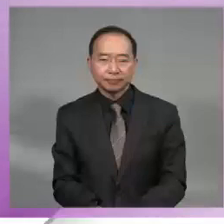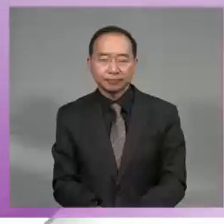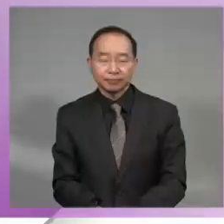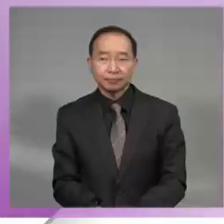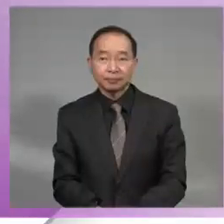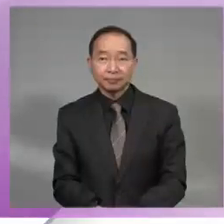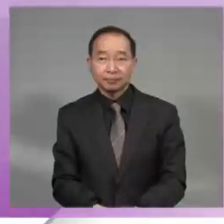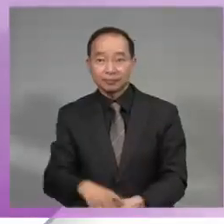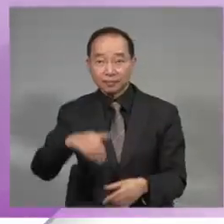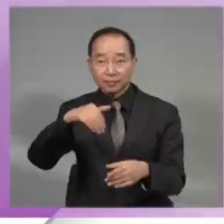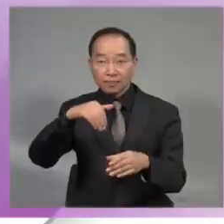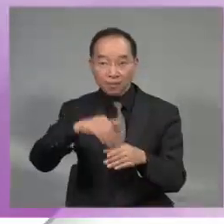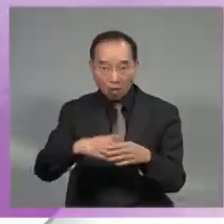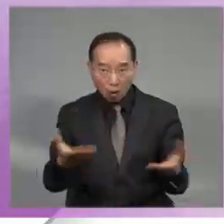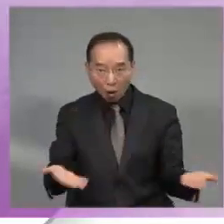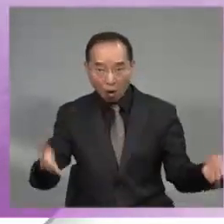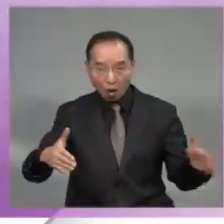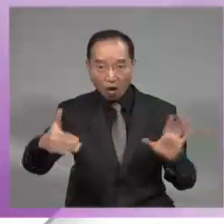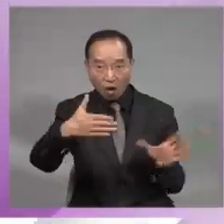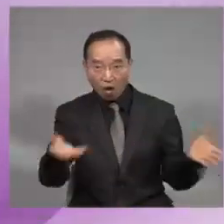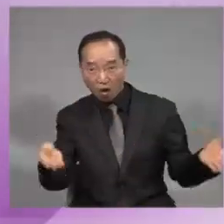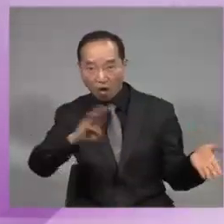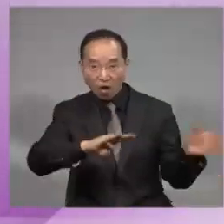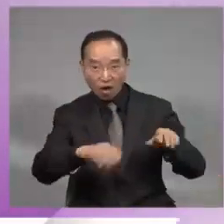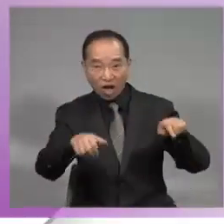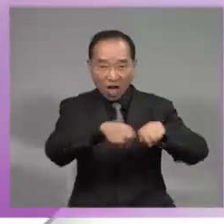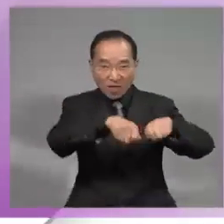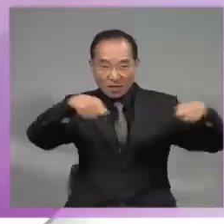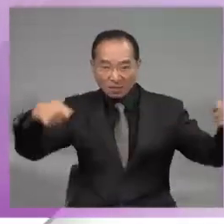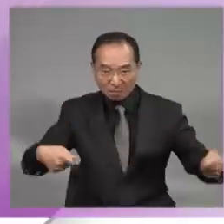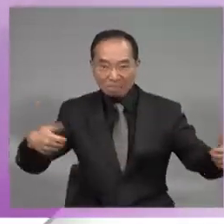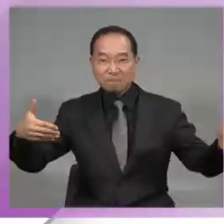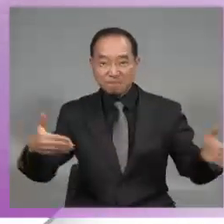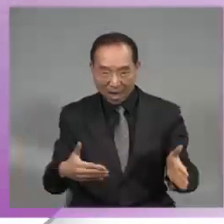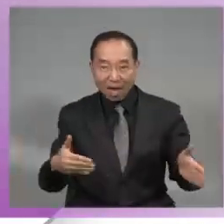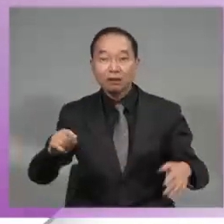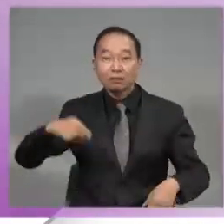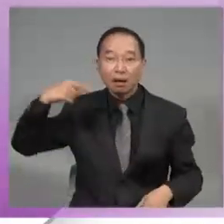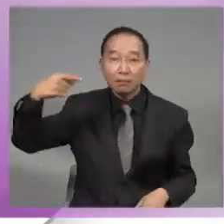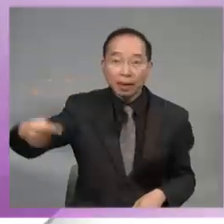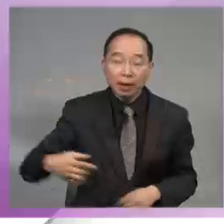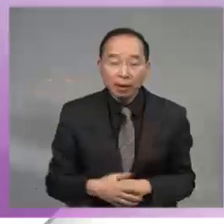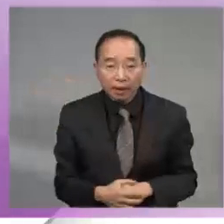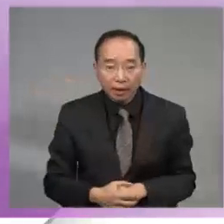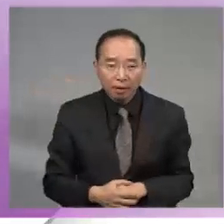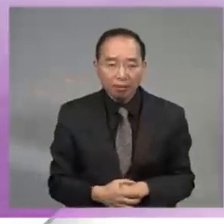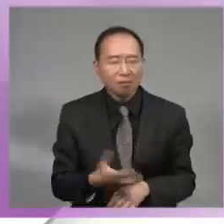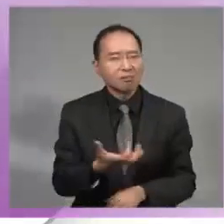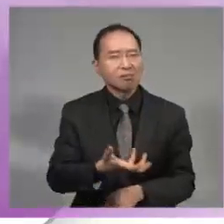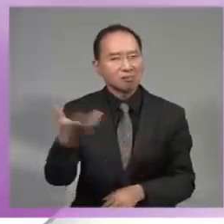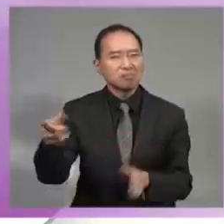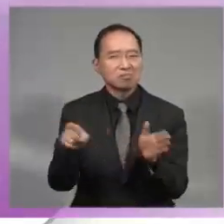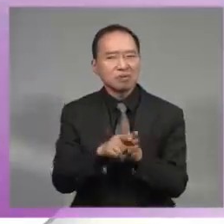봉함, 봉인까지 거치고 나면 정말 걱정 없이 또 안전하게 이송을 또 믿어도 될 것 같아요.